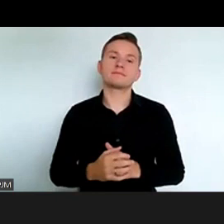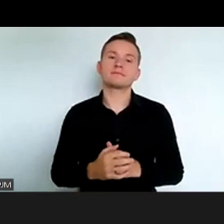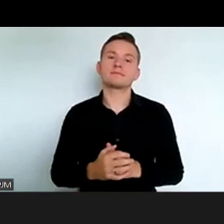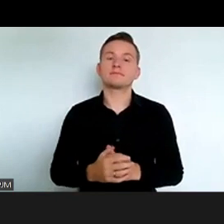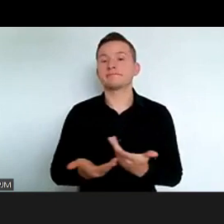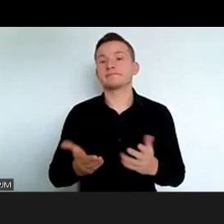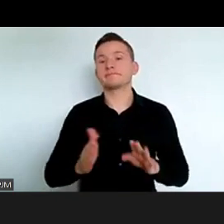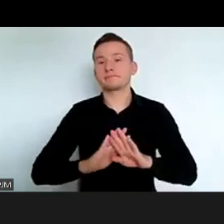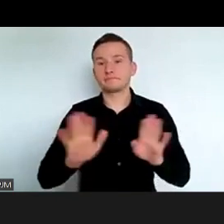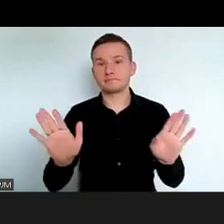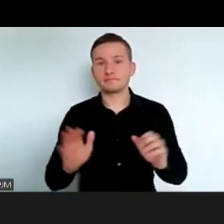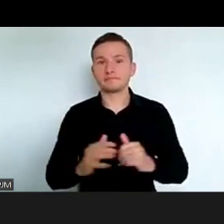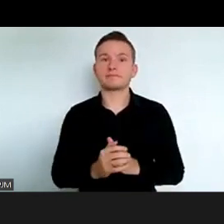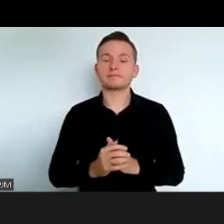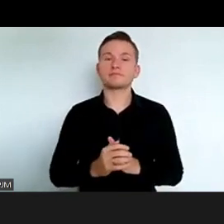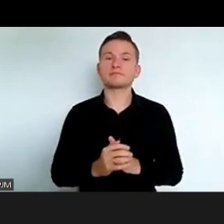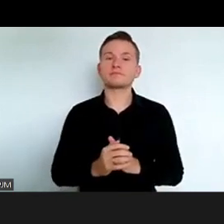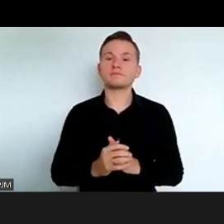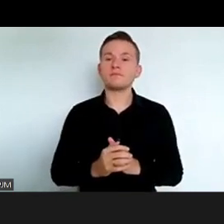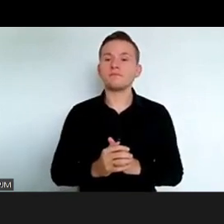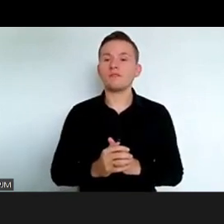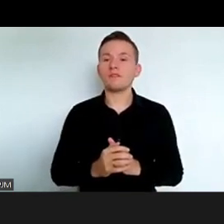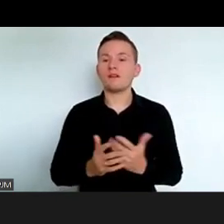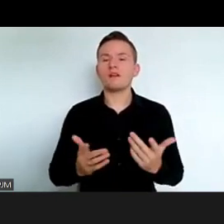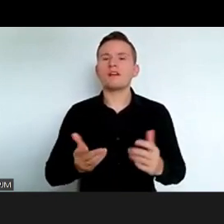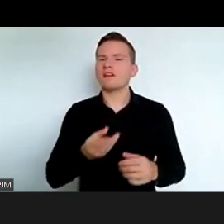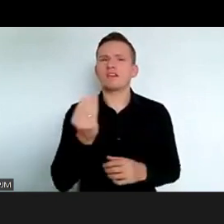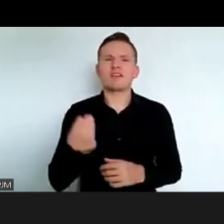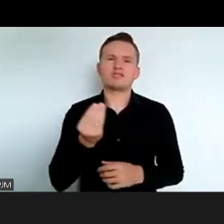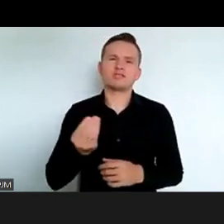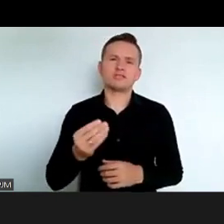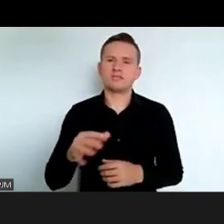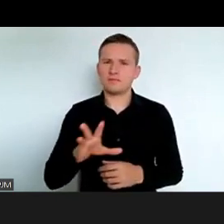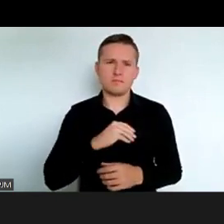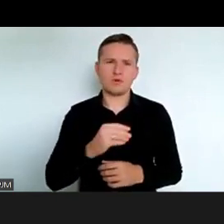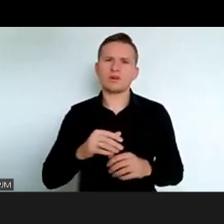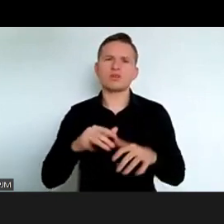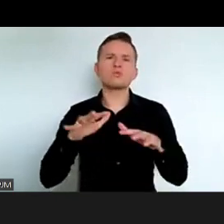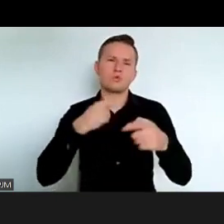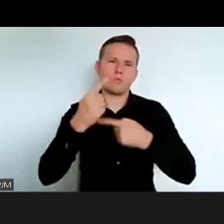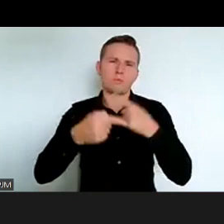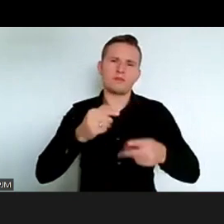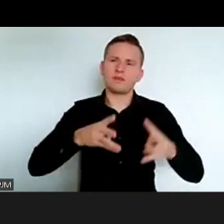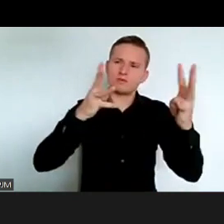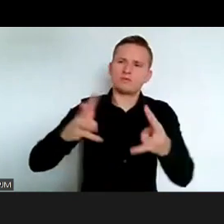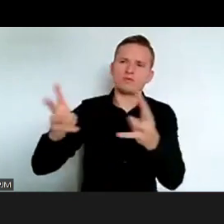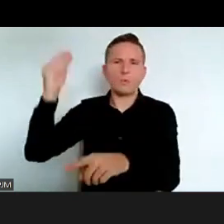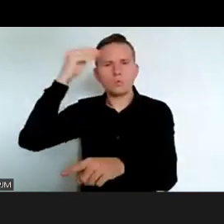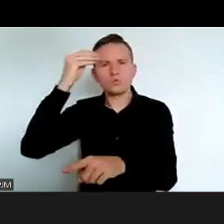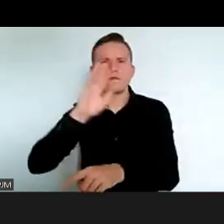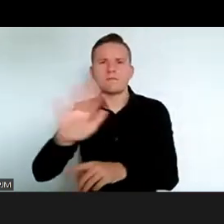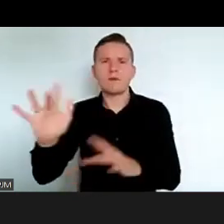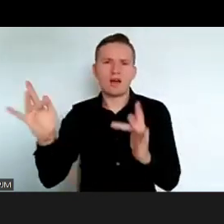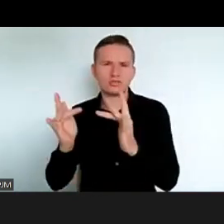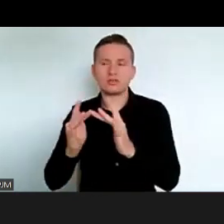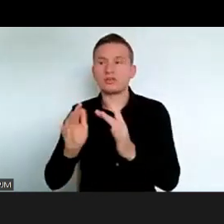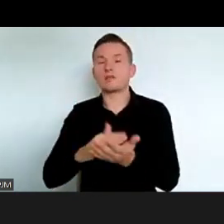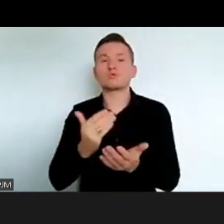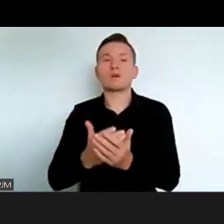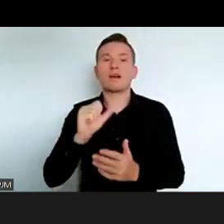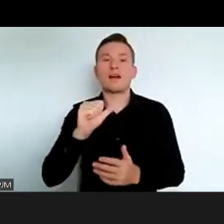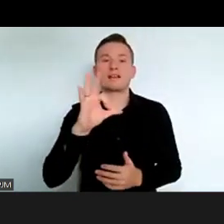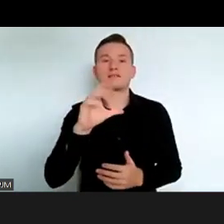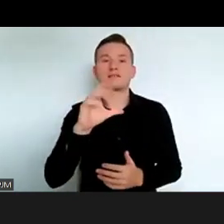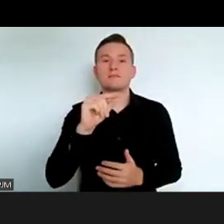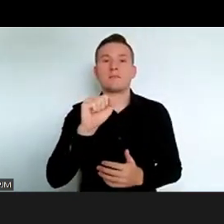Tyle, proszę Państwa. Oczywiście wiele by mówić, bo tych uczniów z orzeczeniami tylko ze zespołem Aspergera mamy 31,